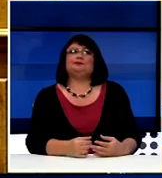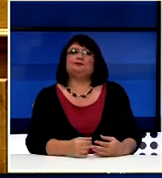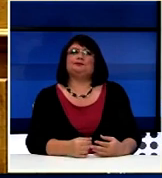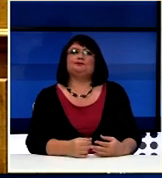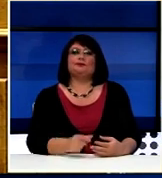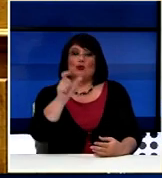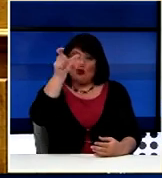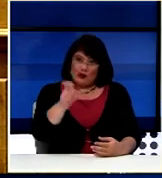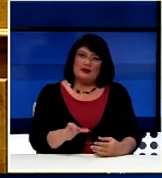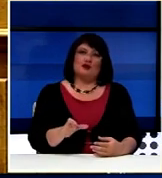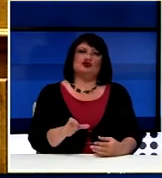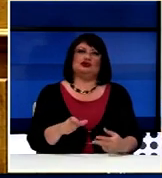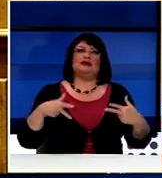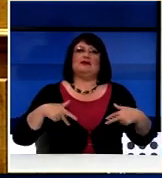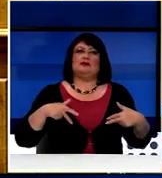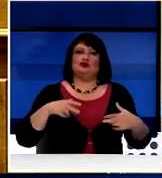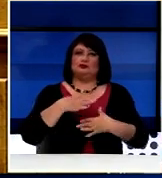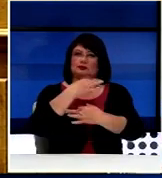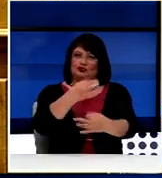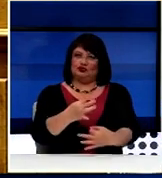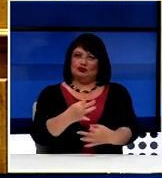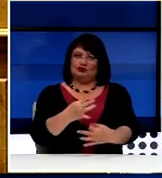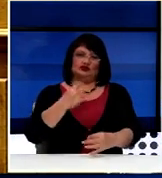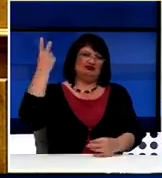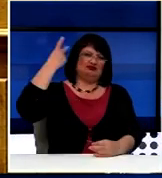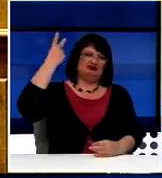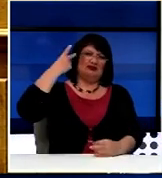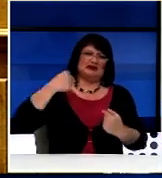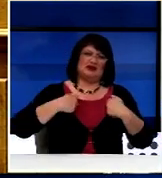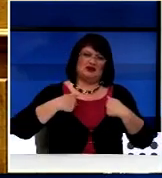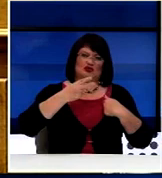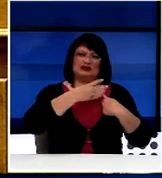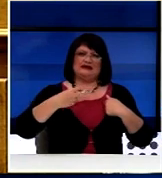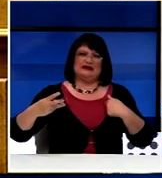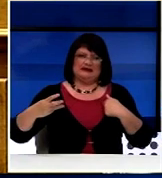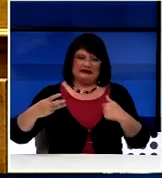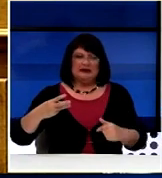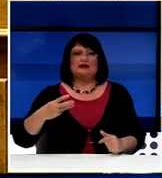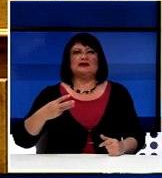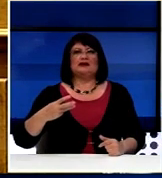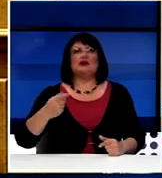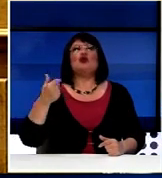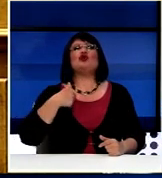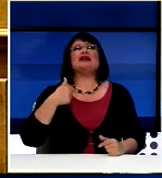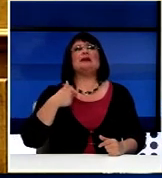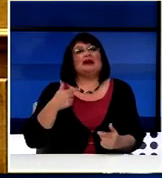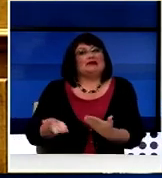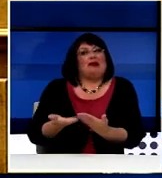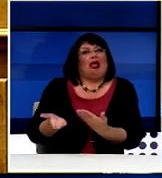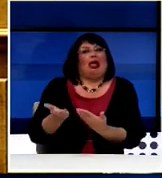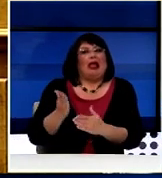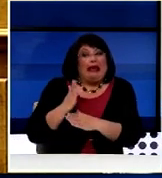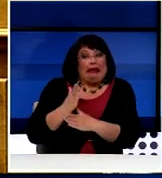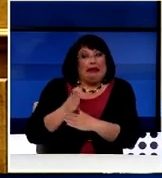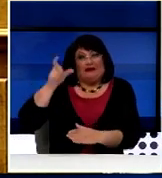ο ίδιος κυβερνητικός εκπρόσωπος που είχε κατηγορήσει την αξιωματική αντιπολίτευση, σας θυμίζω, ως δούριο ύπο της Τουρκίας, και από την